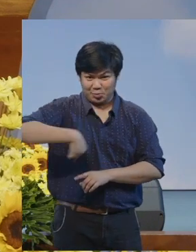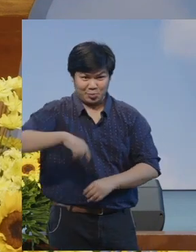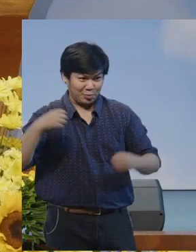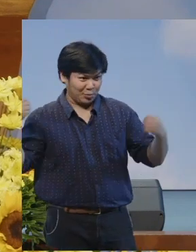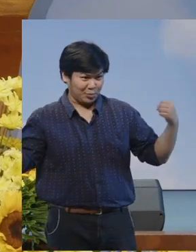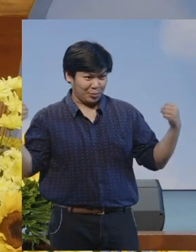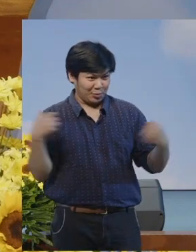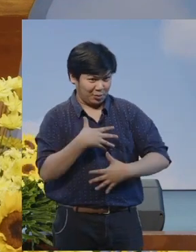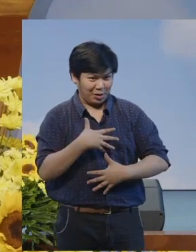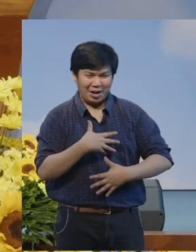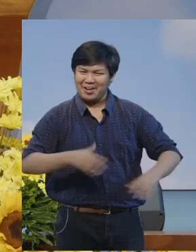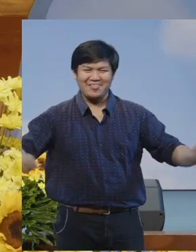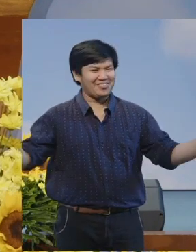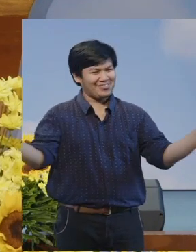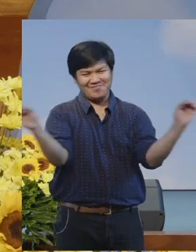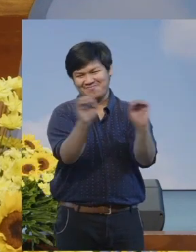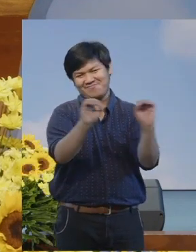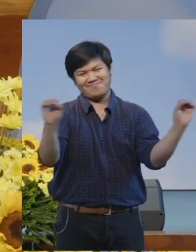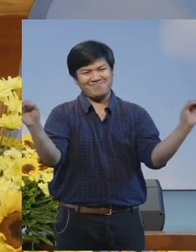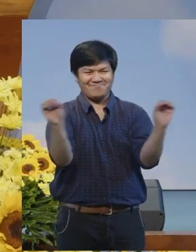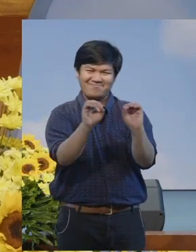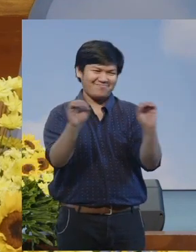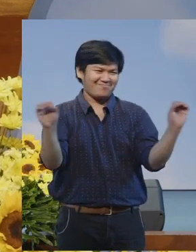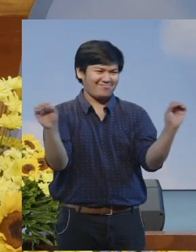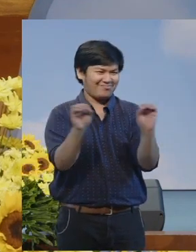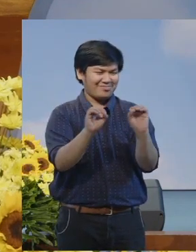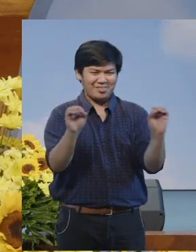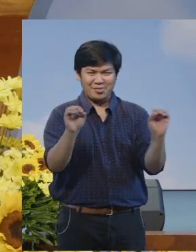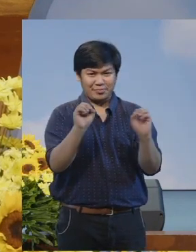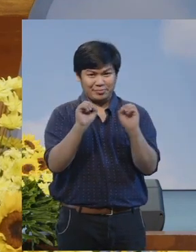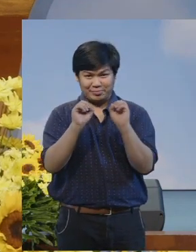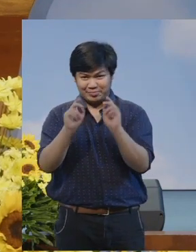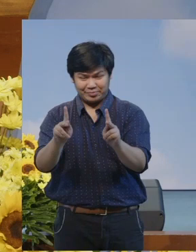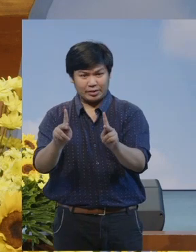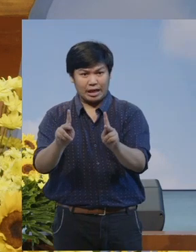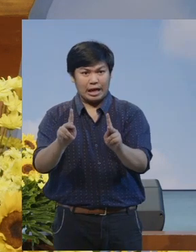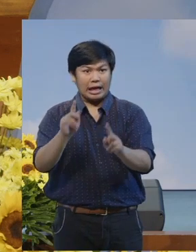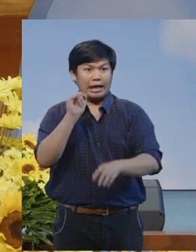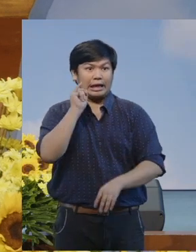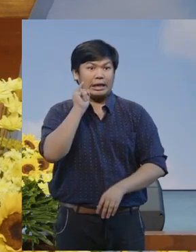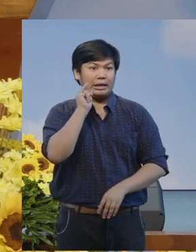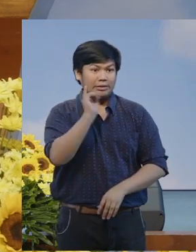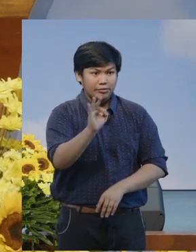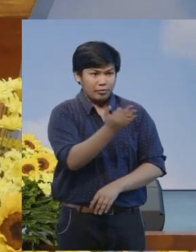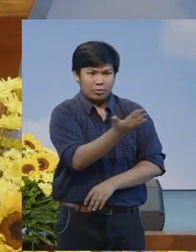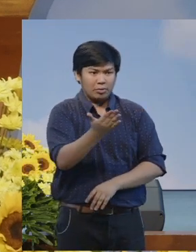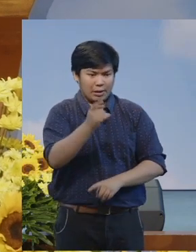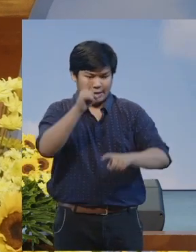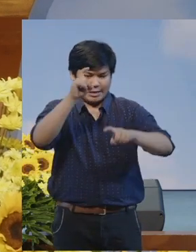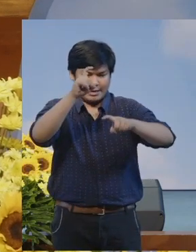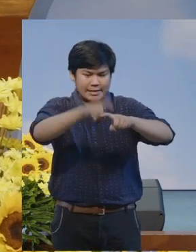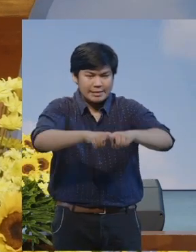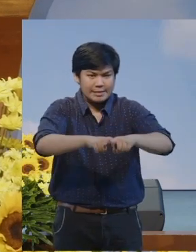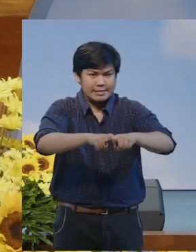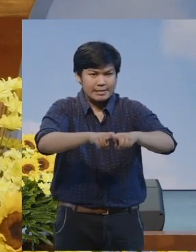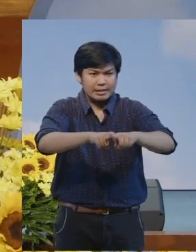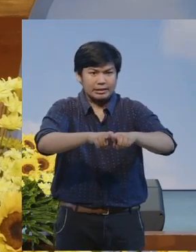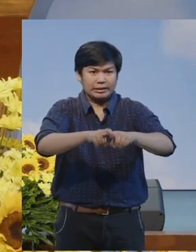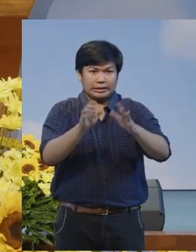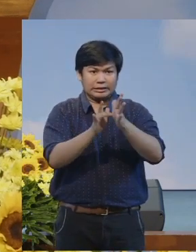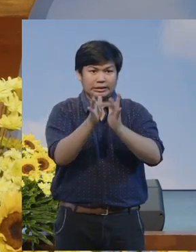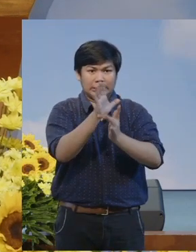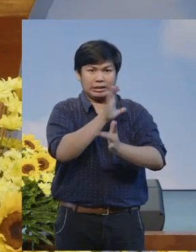dapat katakutan. At para sa mga hindi nakaangkla sa Panginoon, ang takot